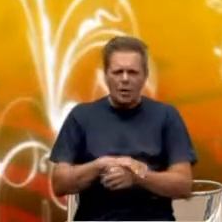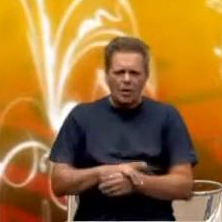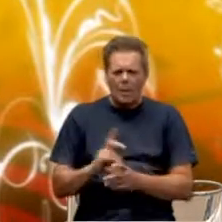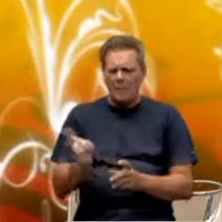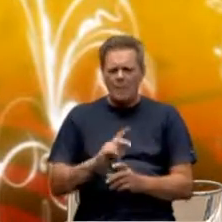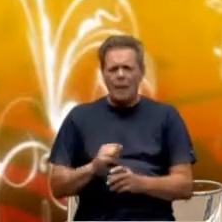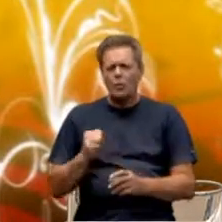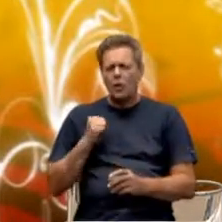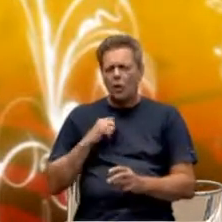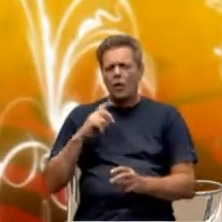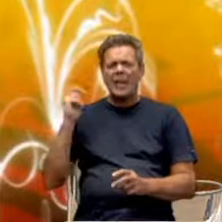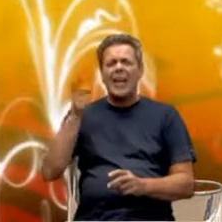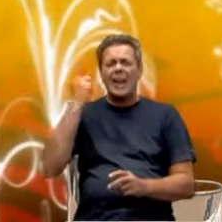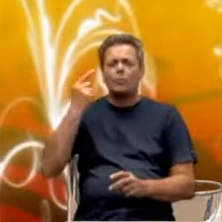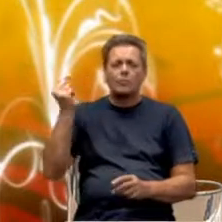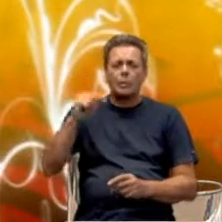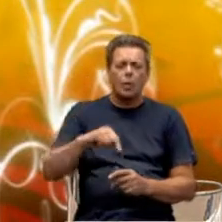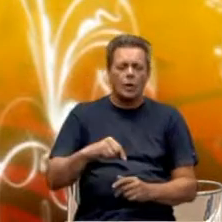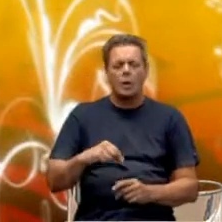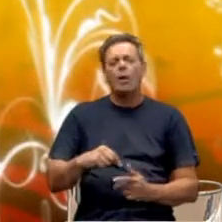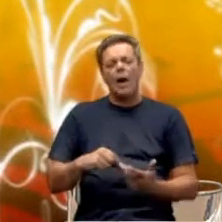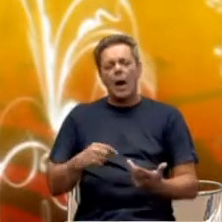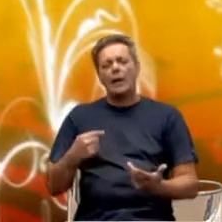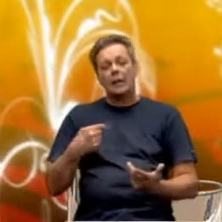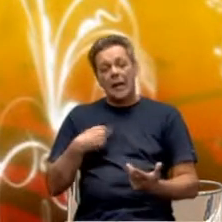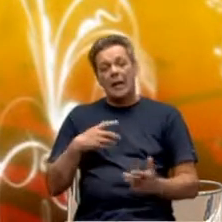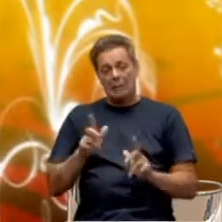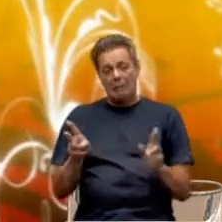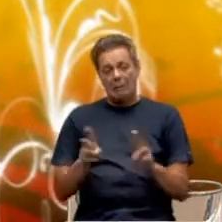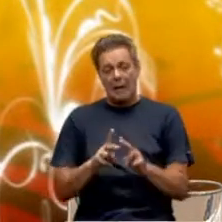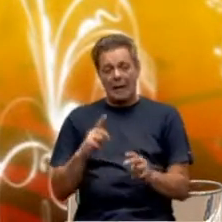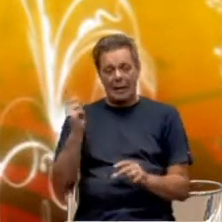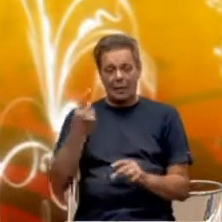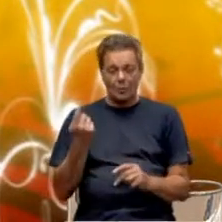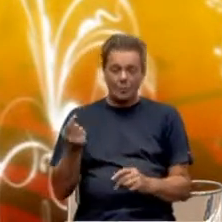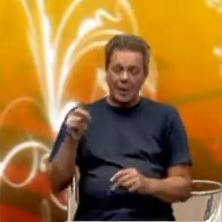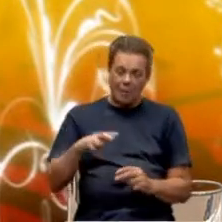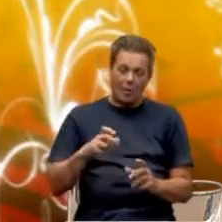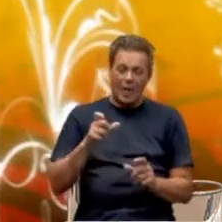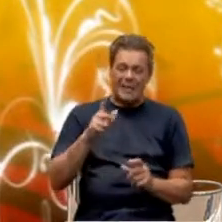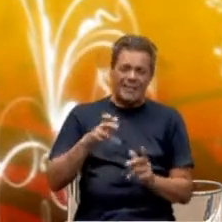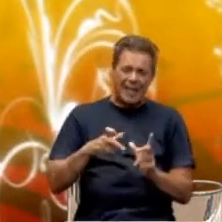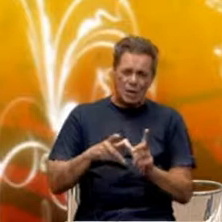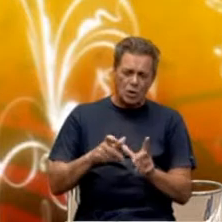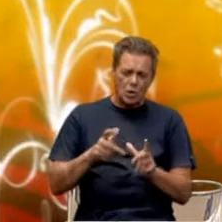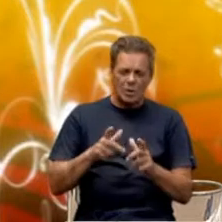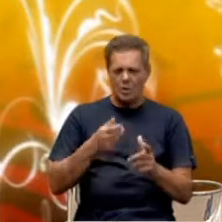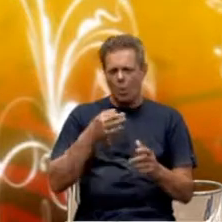helikopter doći, pa je evo danas prvi put taj mali helikopter imao jednu krasnu intervenciju na Cresu. Jedan je